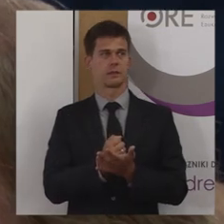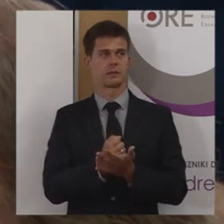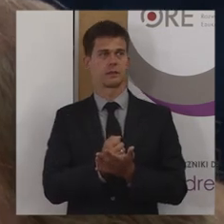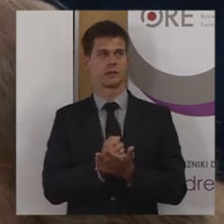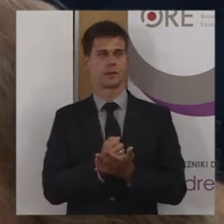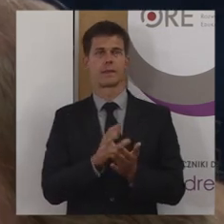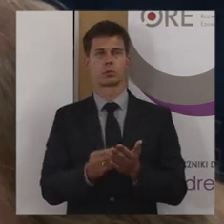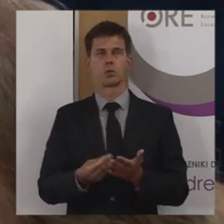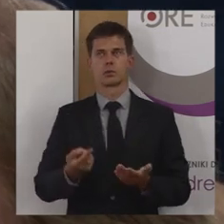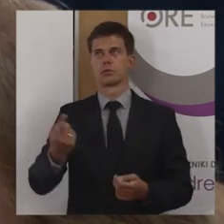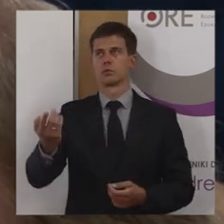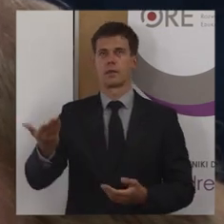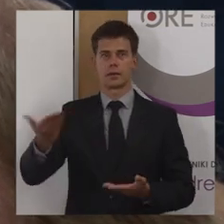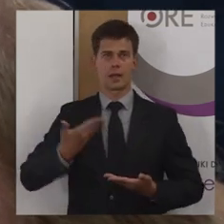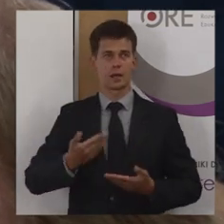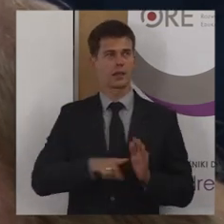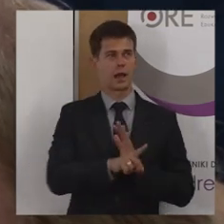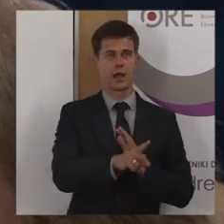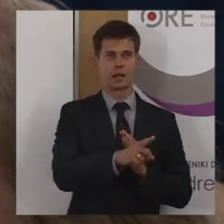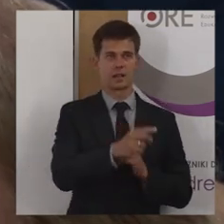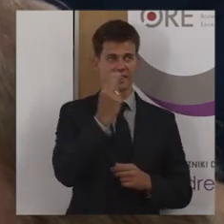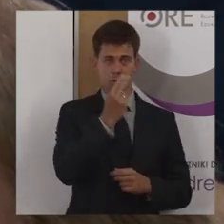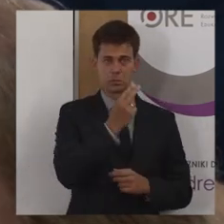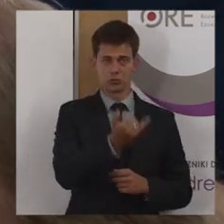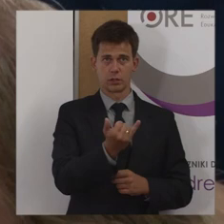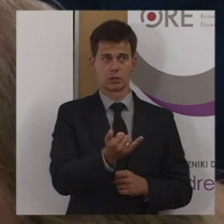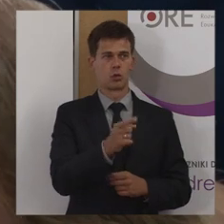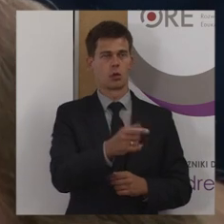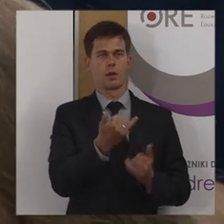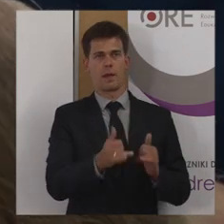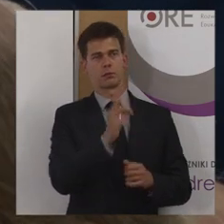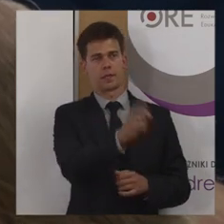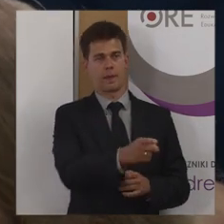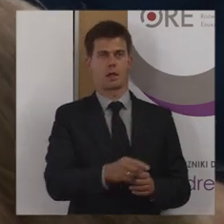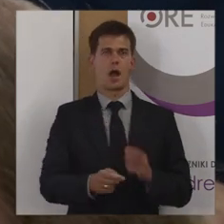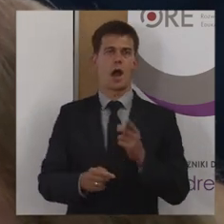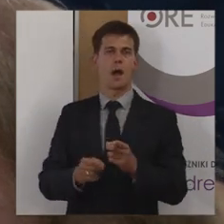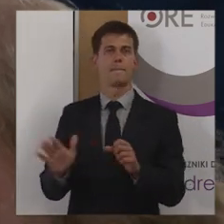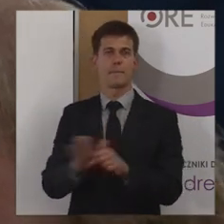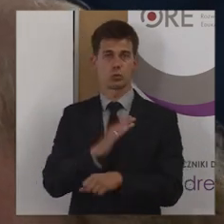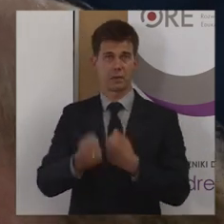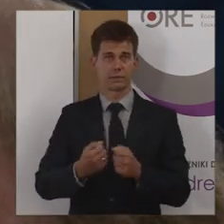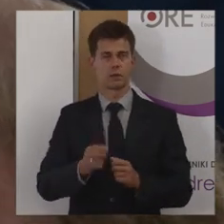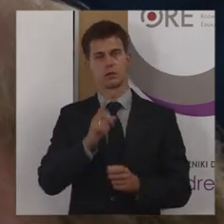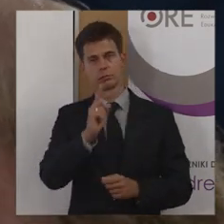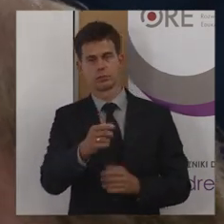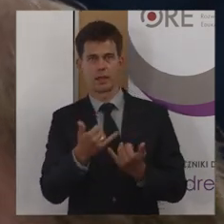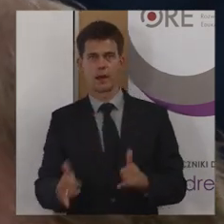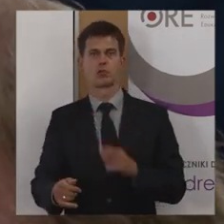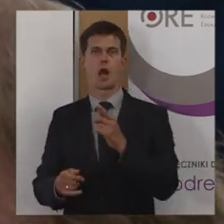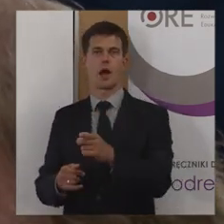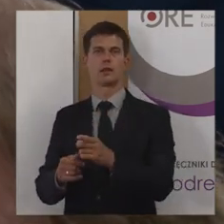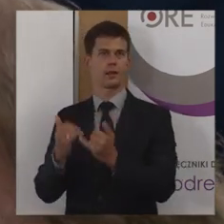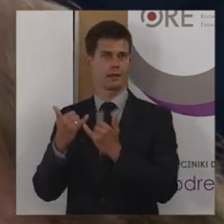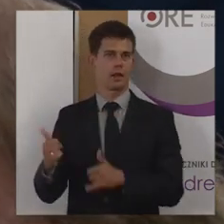inne zadanie postawię przed dzieckiem niewidomym, a inne przed dzieckiem pełnosprawnym, a jeszcze inne, być może skupię się tylko na prostej historii, którą